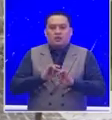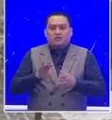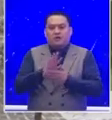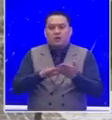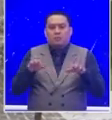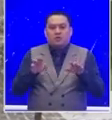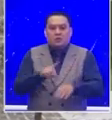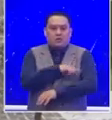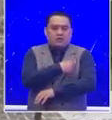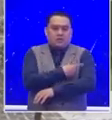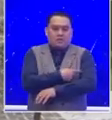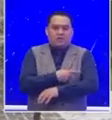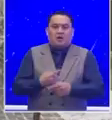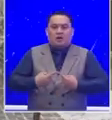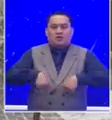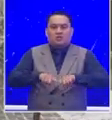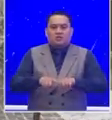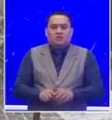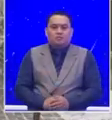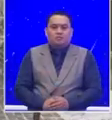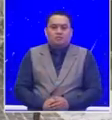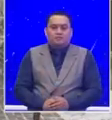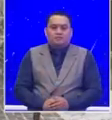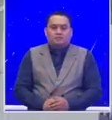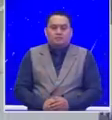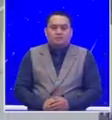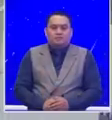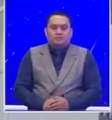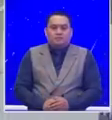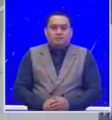Кусмолданова, председатель медицинской первичной организации СНМ.